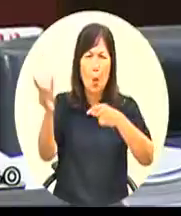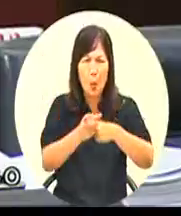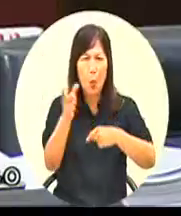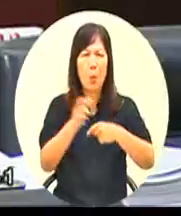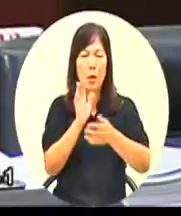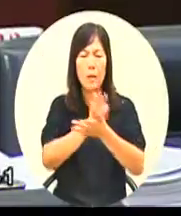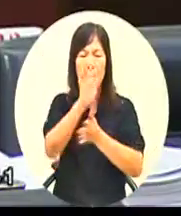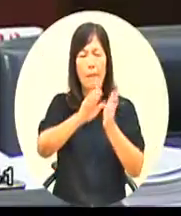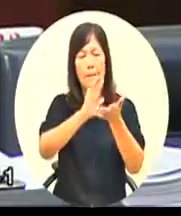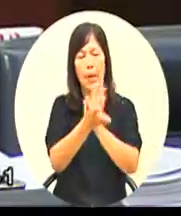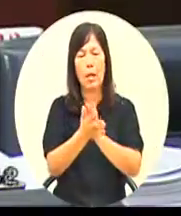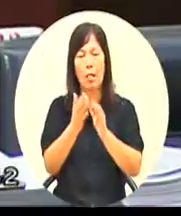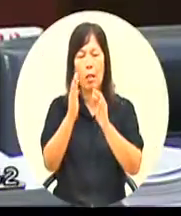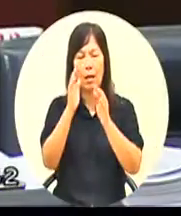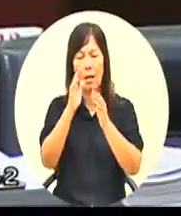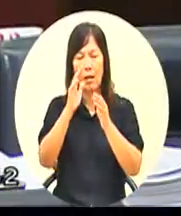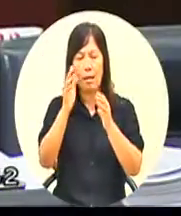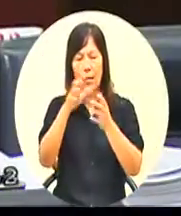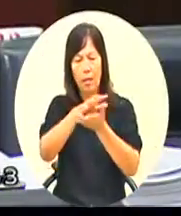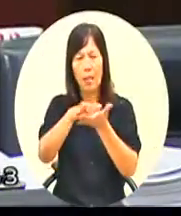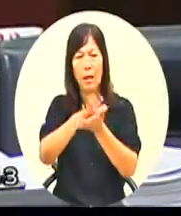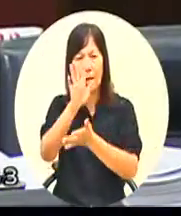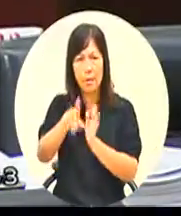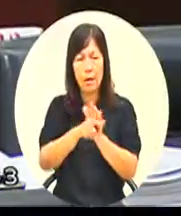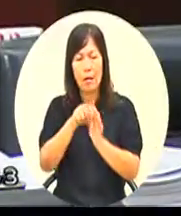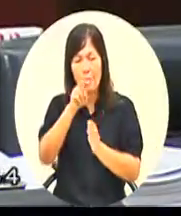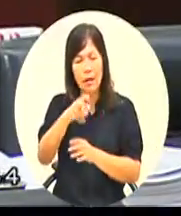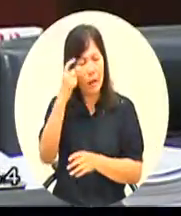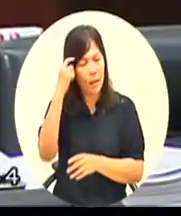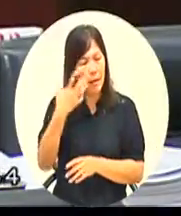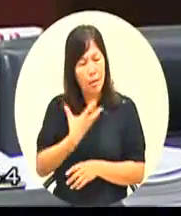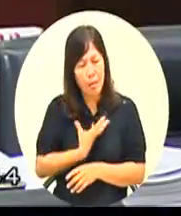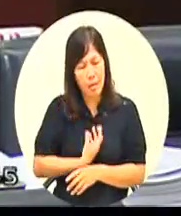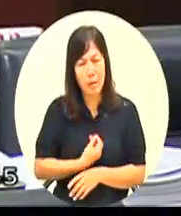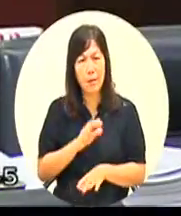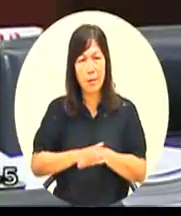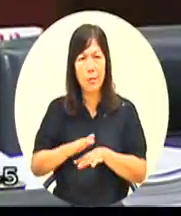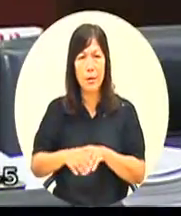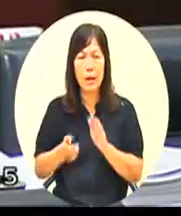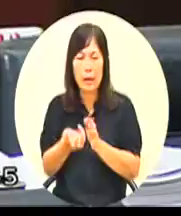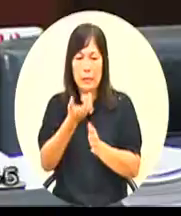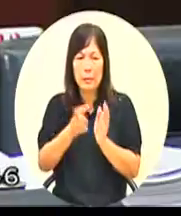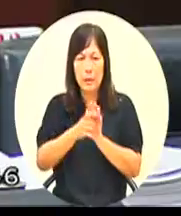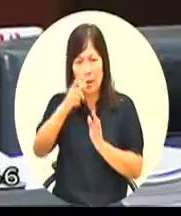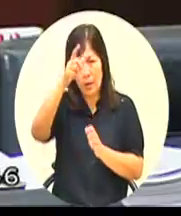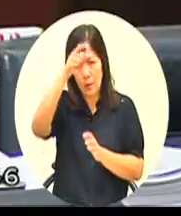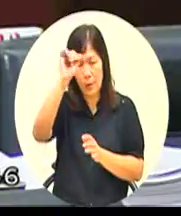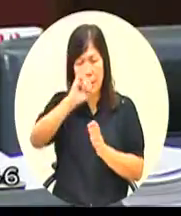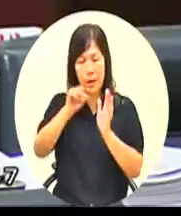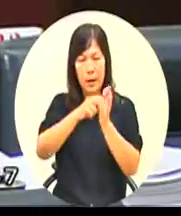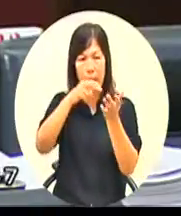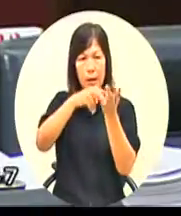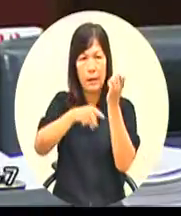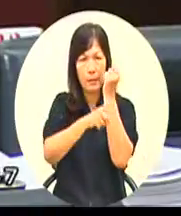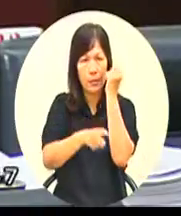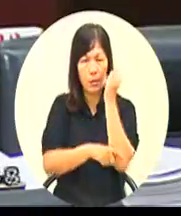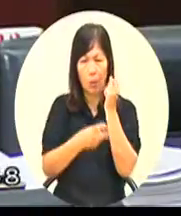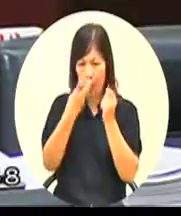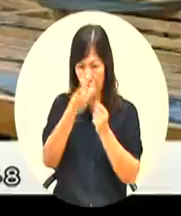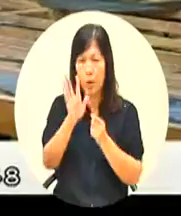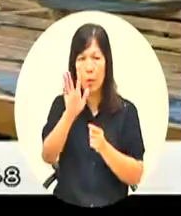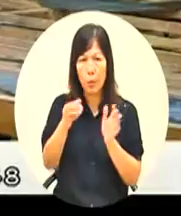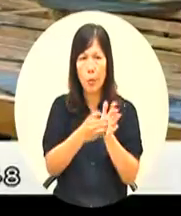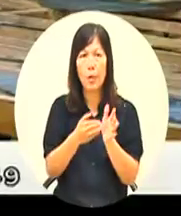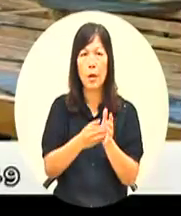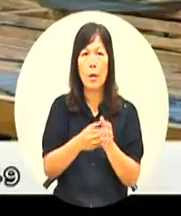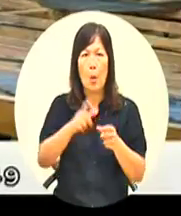打成这样，现况是这样，真的看了很心疼。那天我跟黄昭顺立委，我们还特别到现场去看风灾，隔天我们就